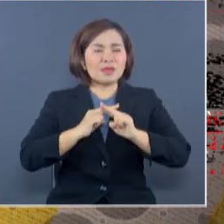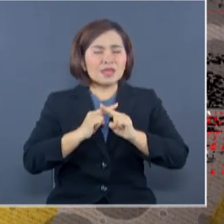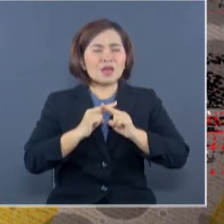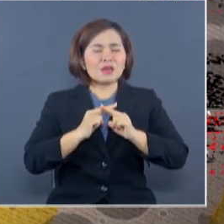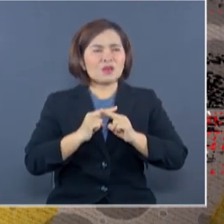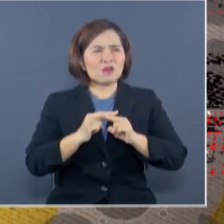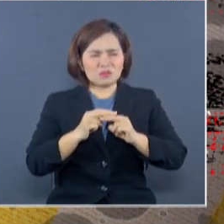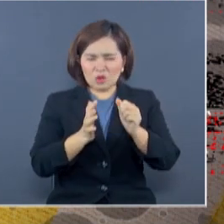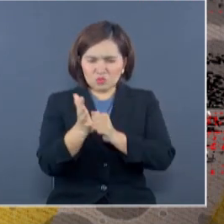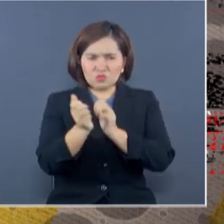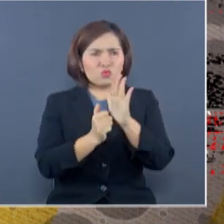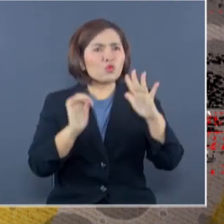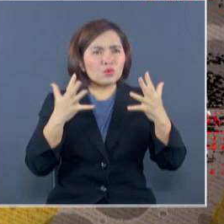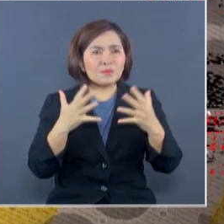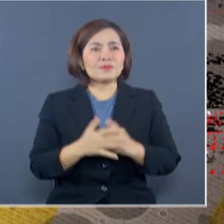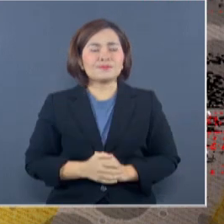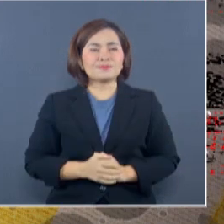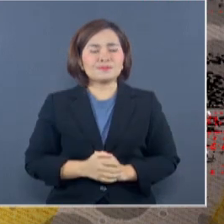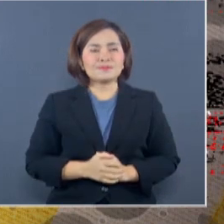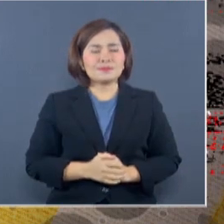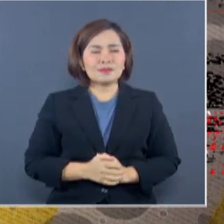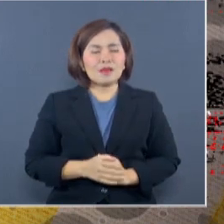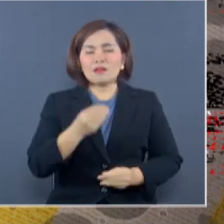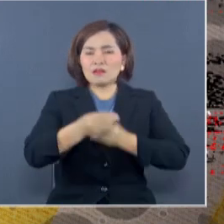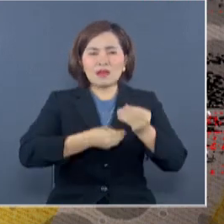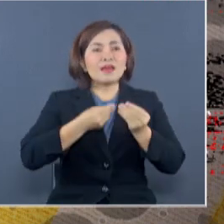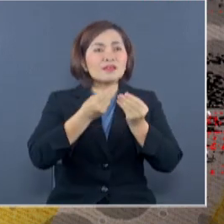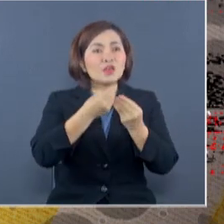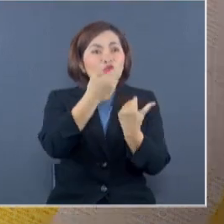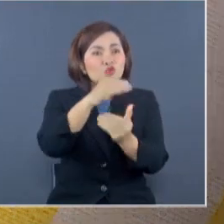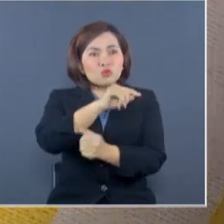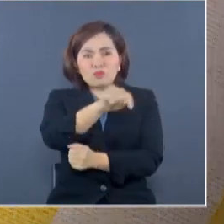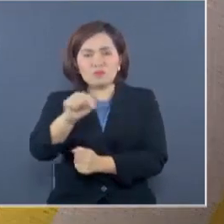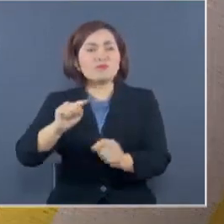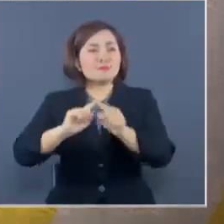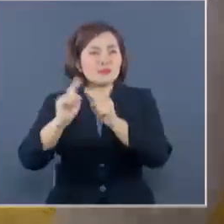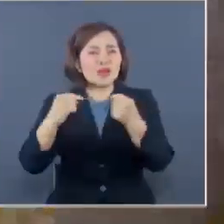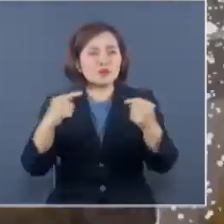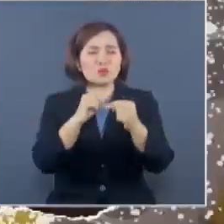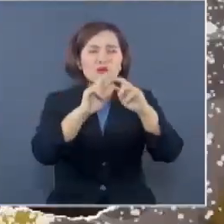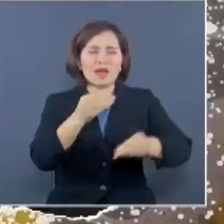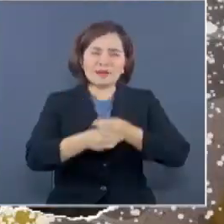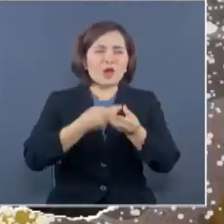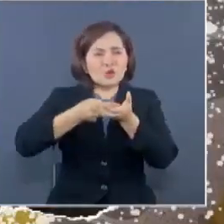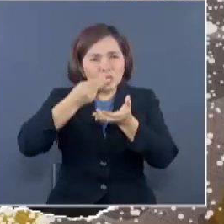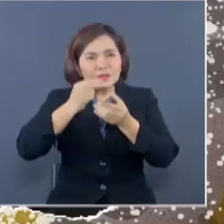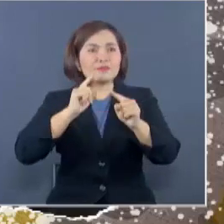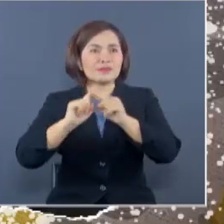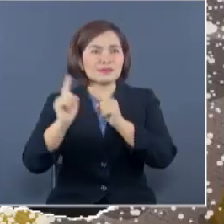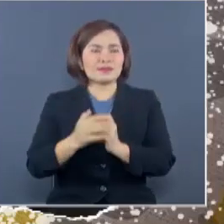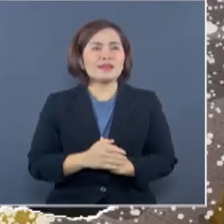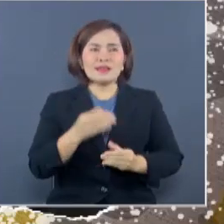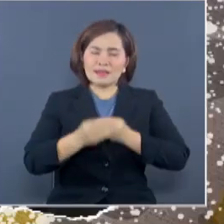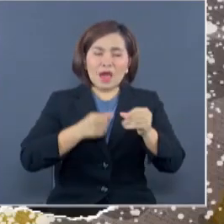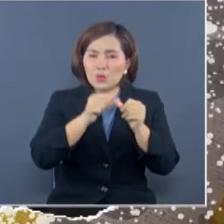กคุมผมอย่างเงี้ยคุณผู้ชมครับแล้วก็มีการส่งขายกับกลุ่มขายส่งวัตถุดิบสำหรับขายบะหมี่หรือก๋วยเตี๋ยวแล้วพื้นที่ที่ขายนี่โอ้โห